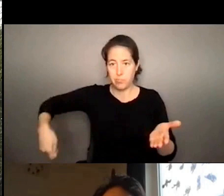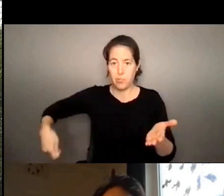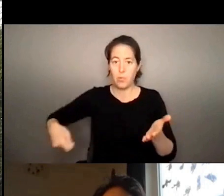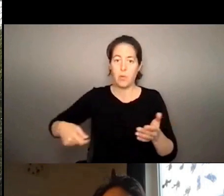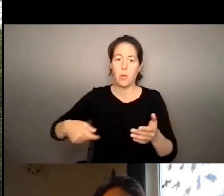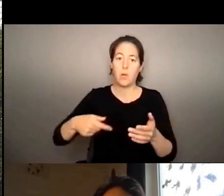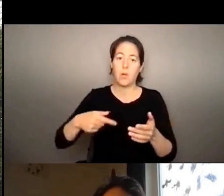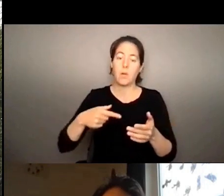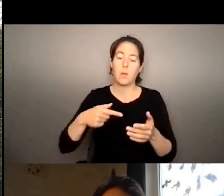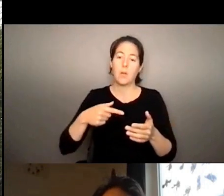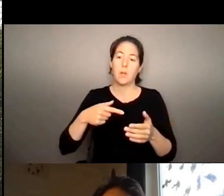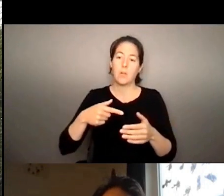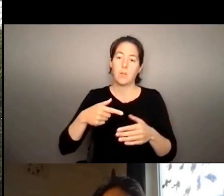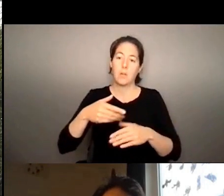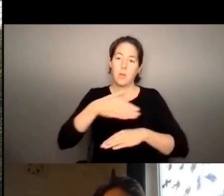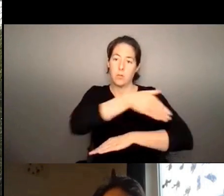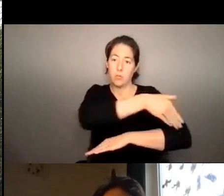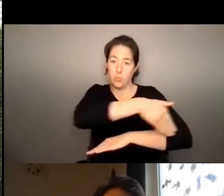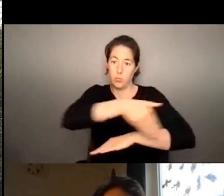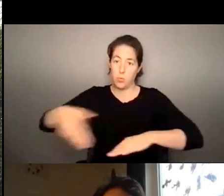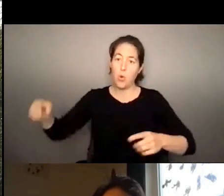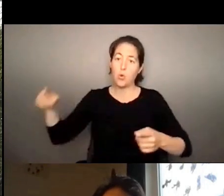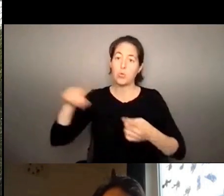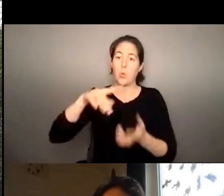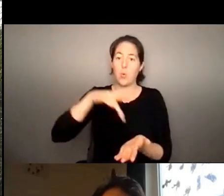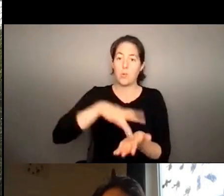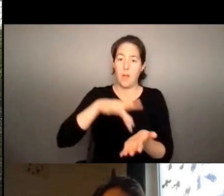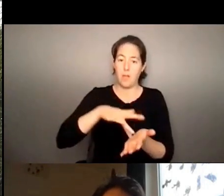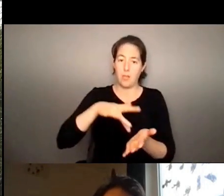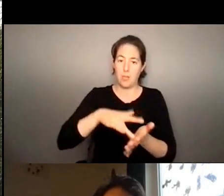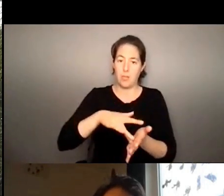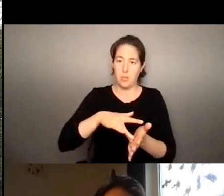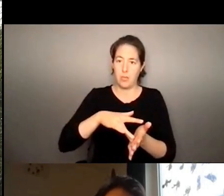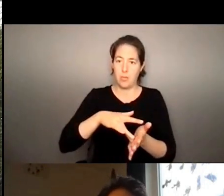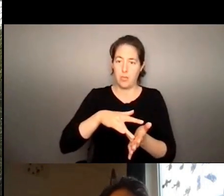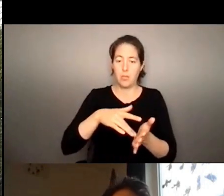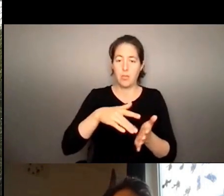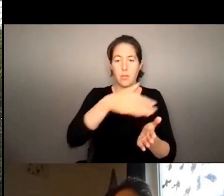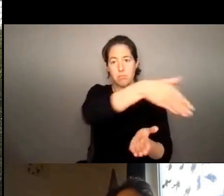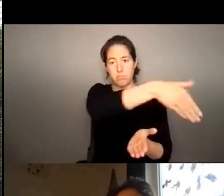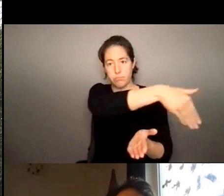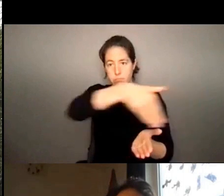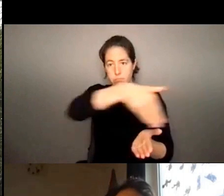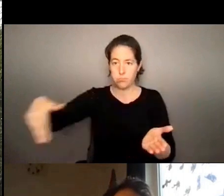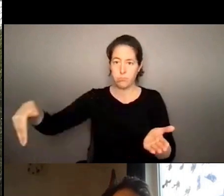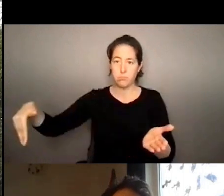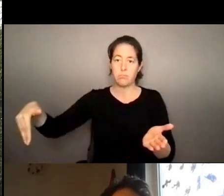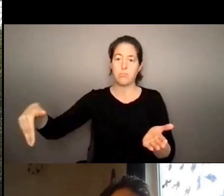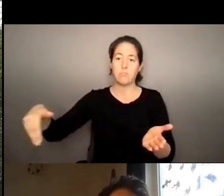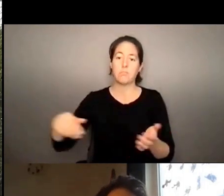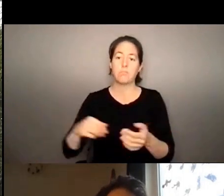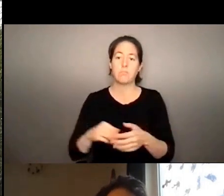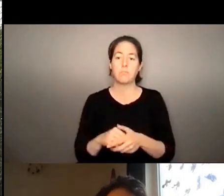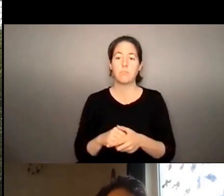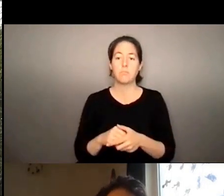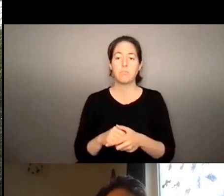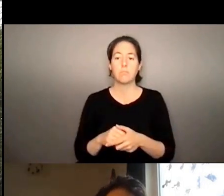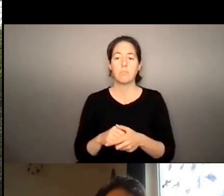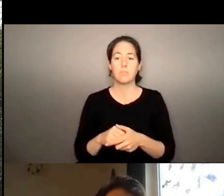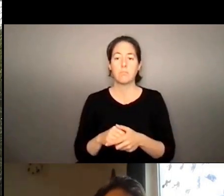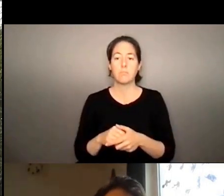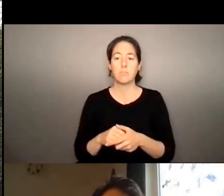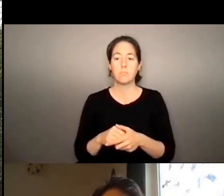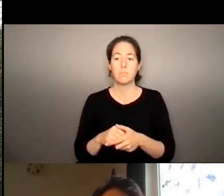trou jusqu'au cœur de la bûche. Donc, on va venir l'ouvrir jusqu'au centre, faire une longue